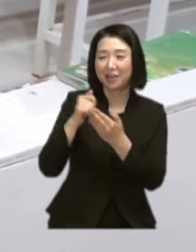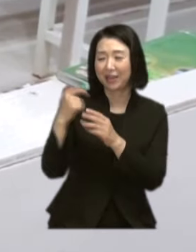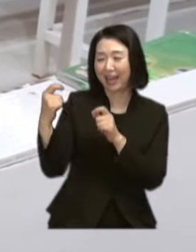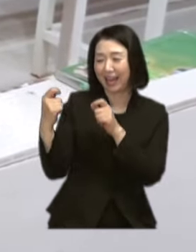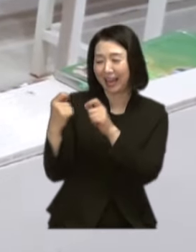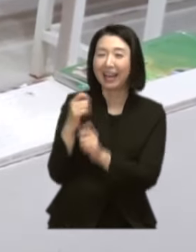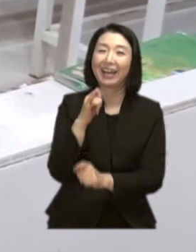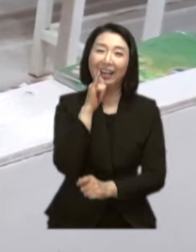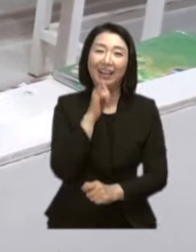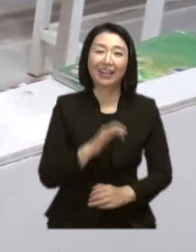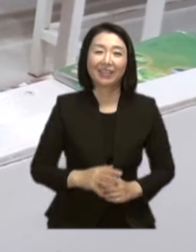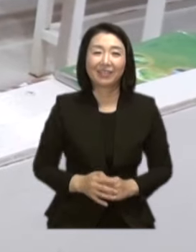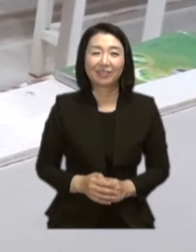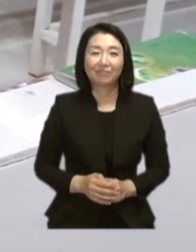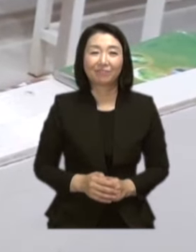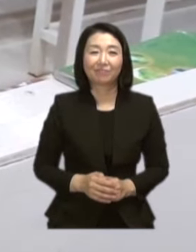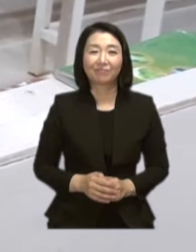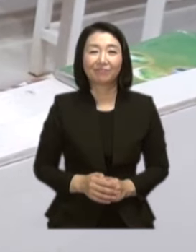아이들이다.